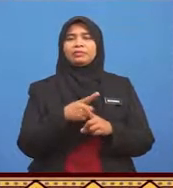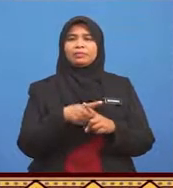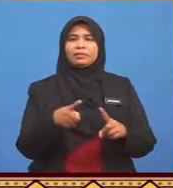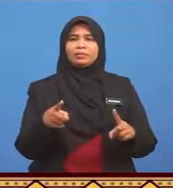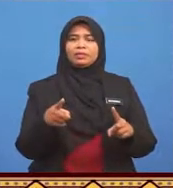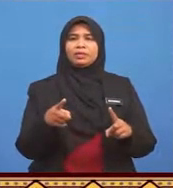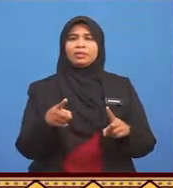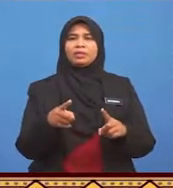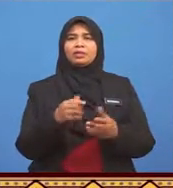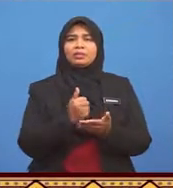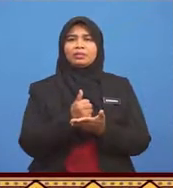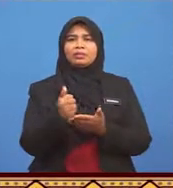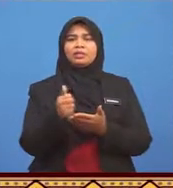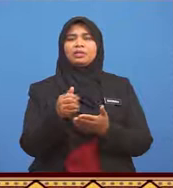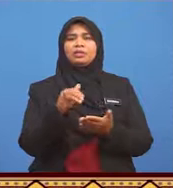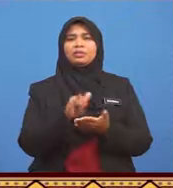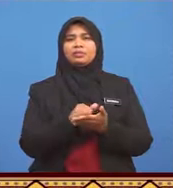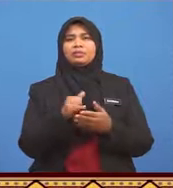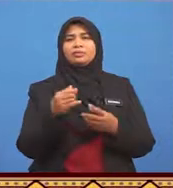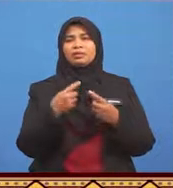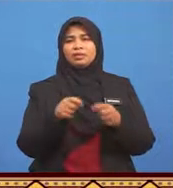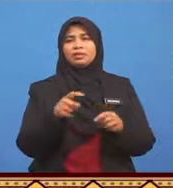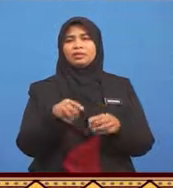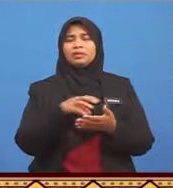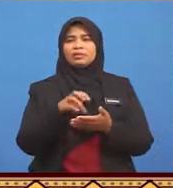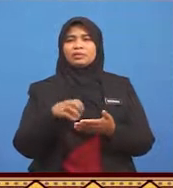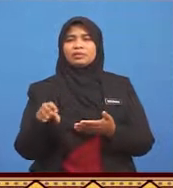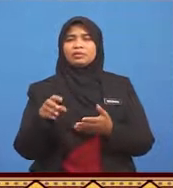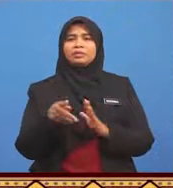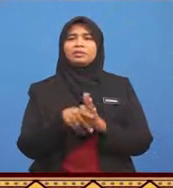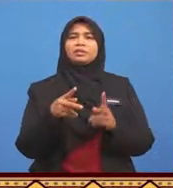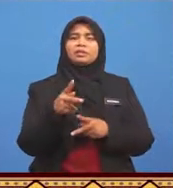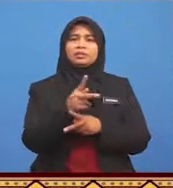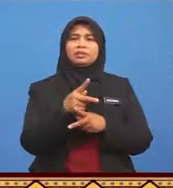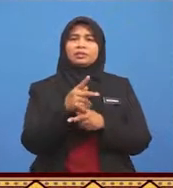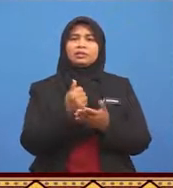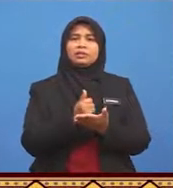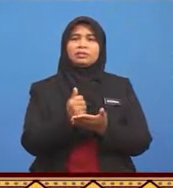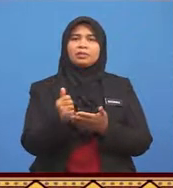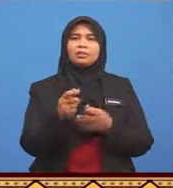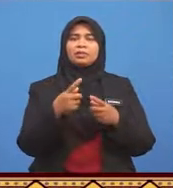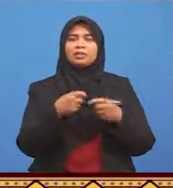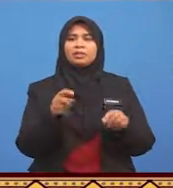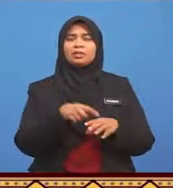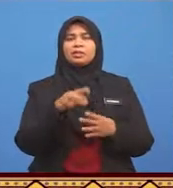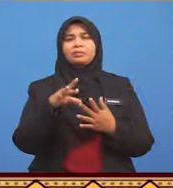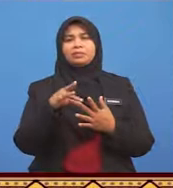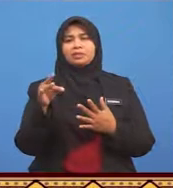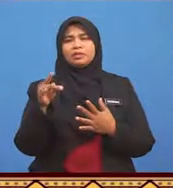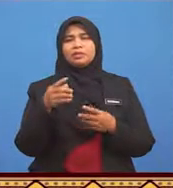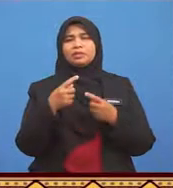dititipkan dikabarkan telah dikhianati. Penjaga amanah yang dilantik telah